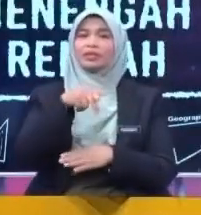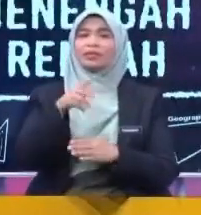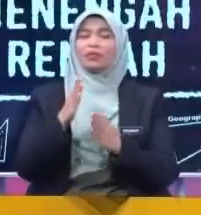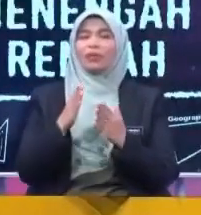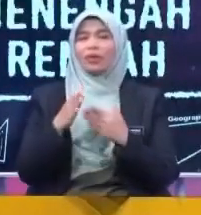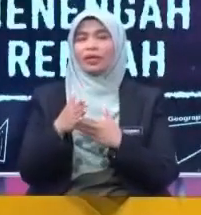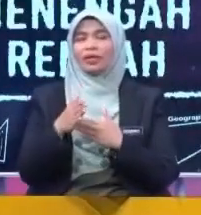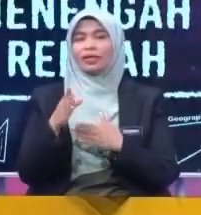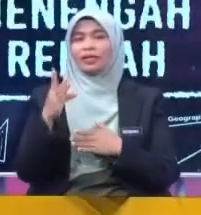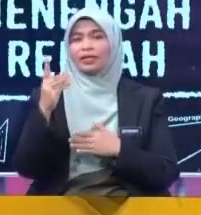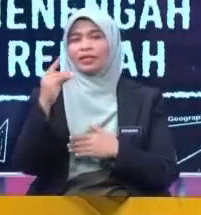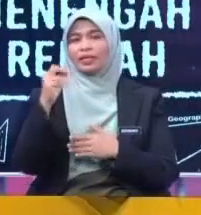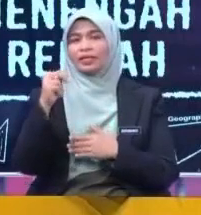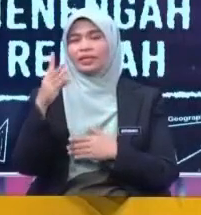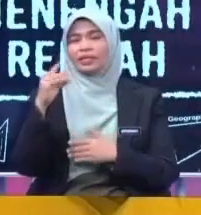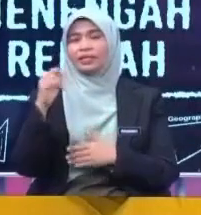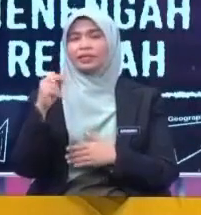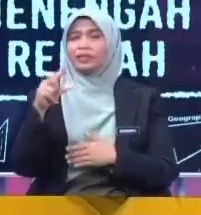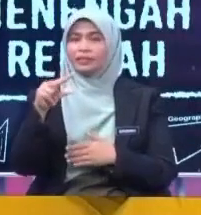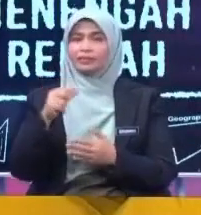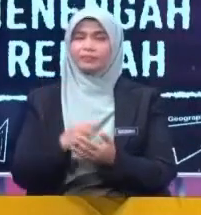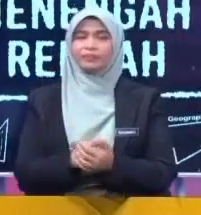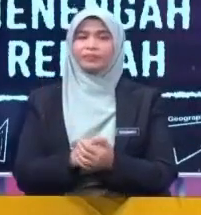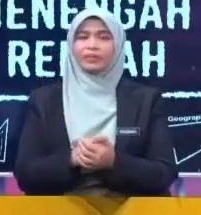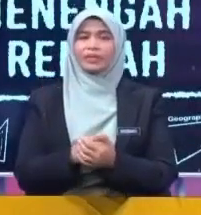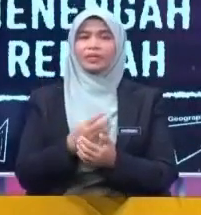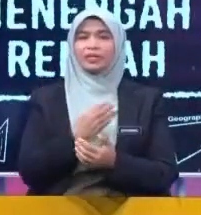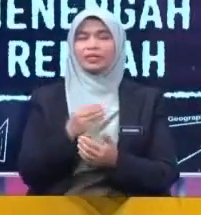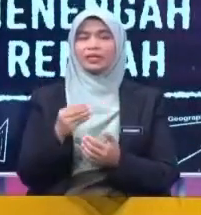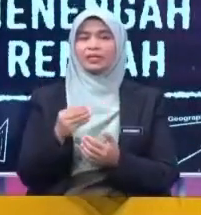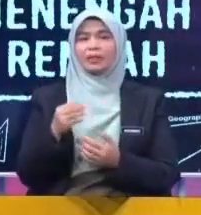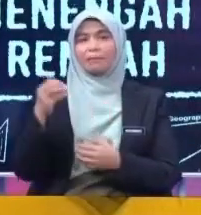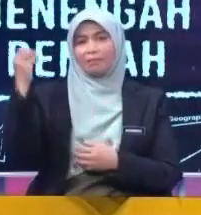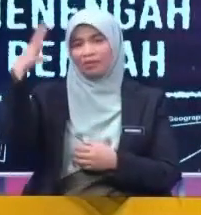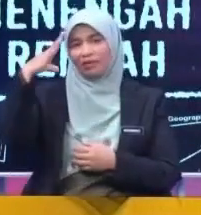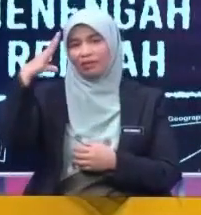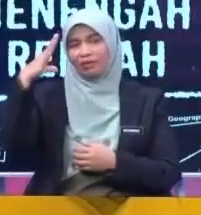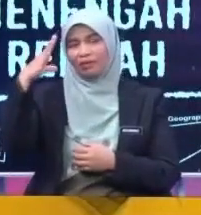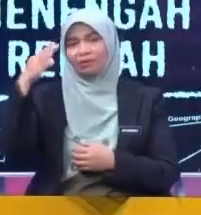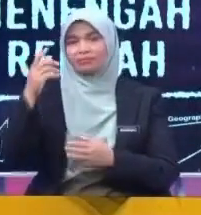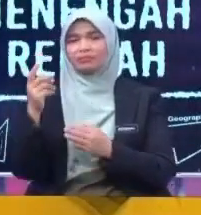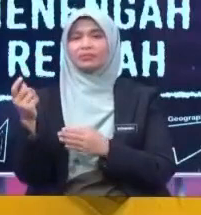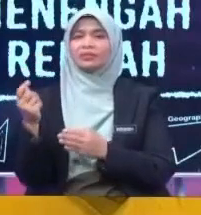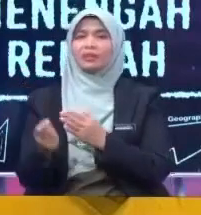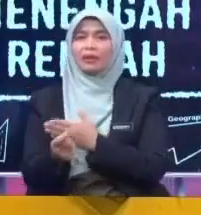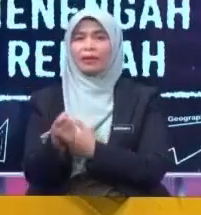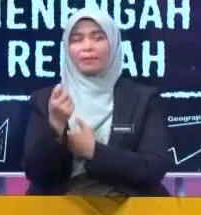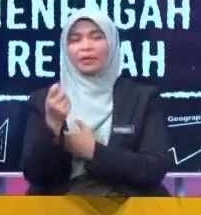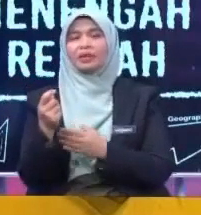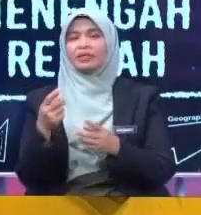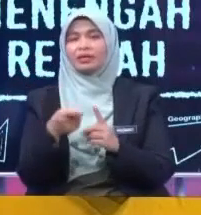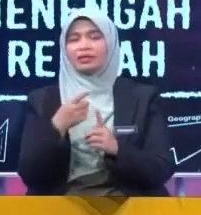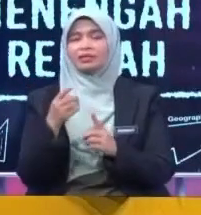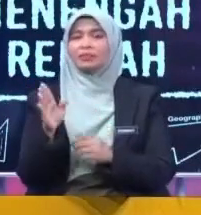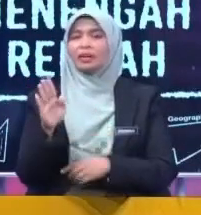yang dibuat oleh Zulkarnain. Okay, seterusnya, matahari terbit dari sebelah barat. Sekarang dari sebelah timur, bila terbit dari sebelah barat dah